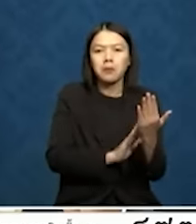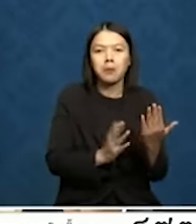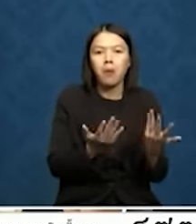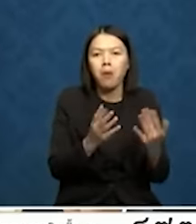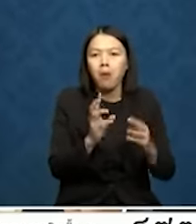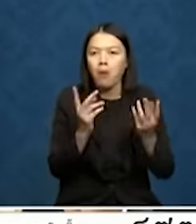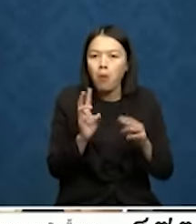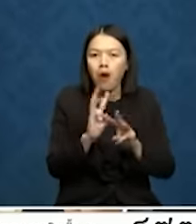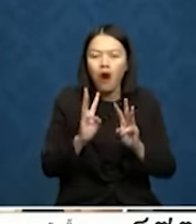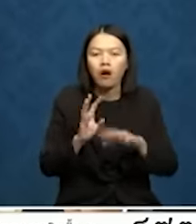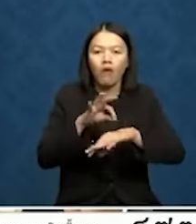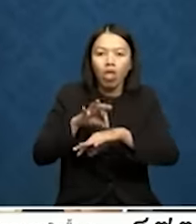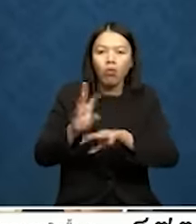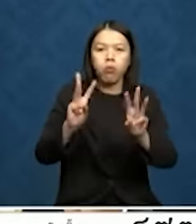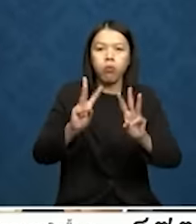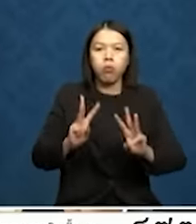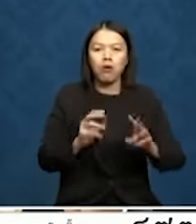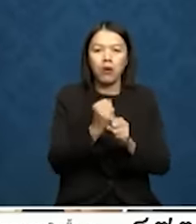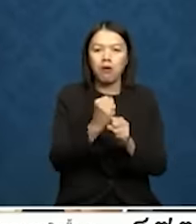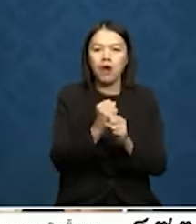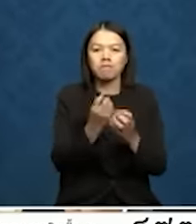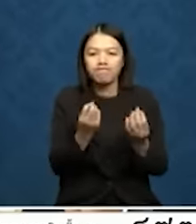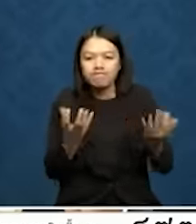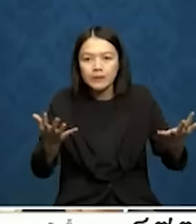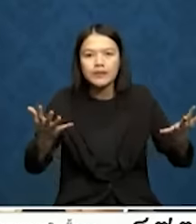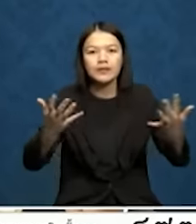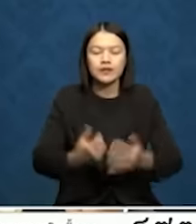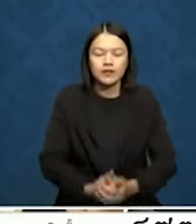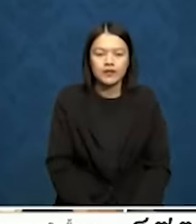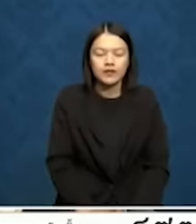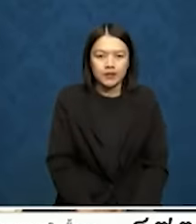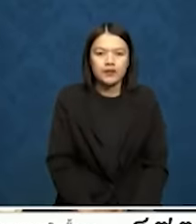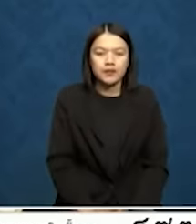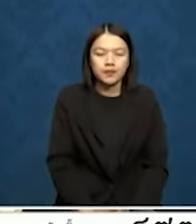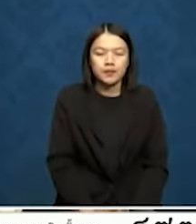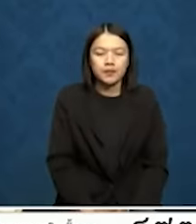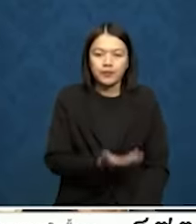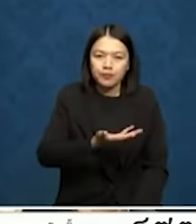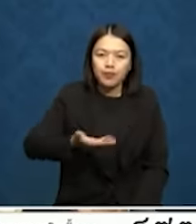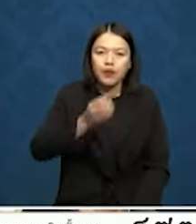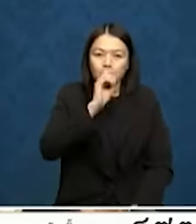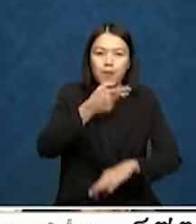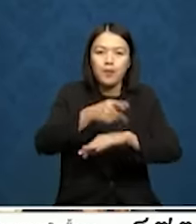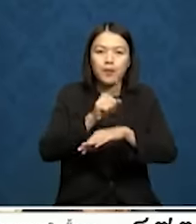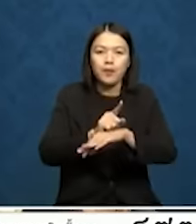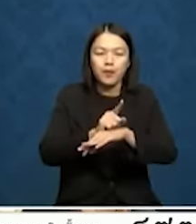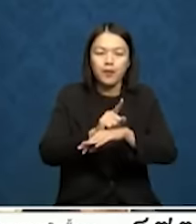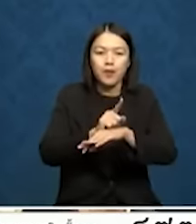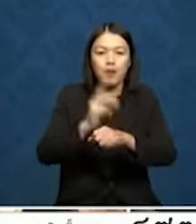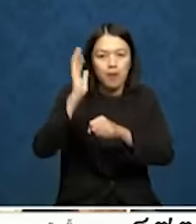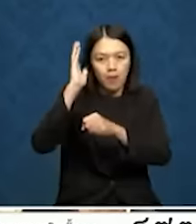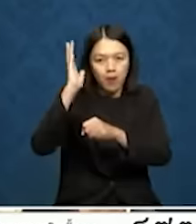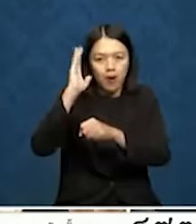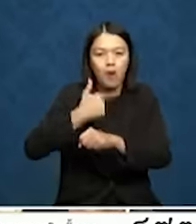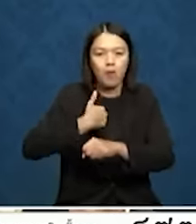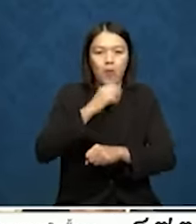องเกิดสุญญากาศในการบริหารราชการแผ่นดินดังนั้นครับอย่างที่ผมได้บอกท่านประธานไปเมื่อตอนต้นการอภิปรายว่า